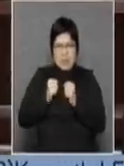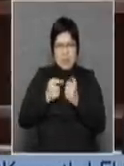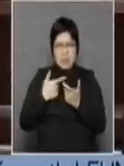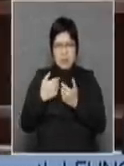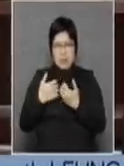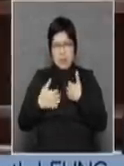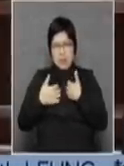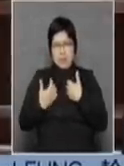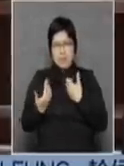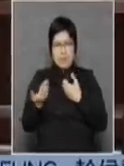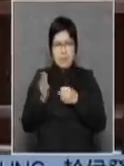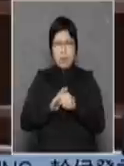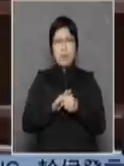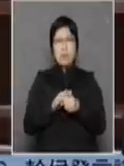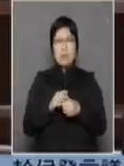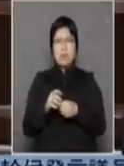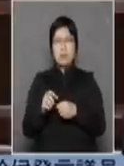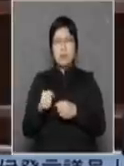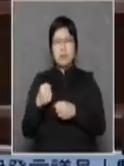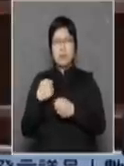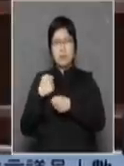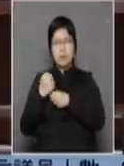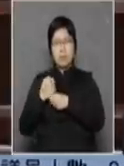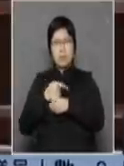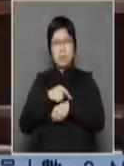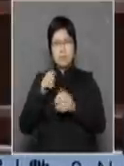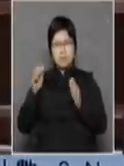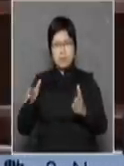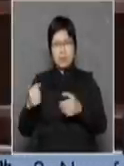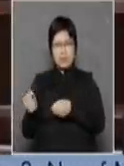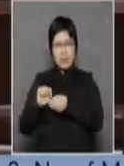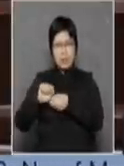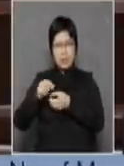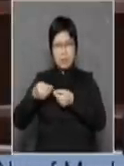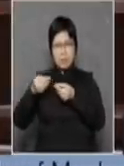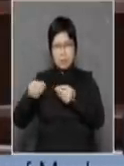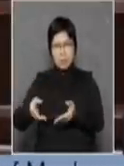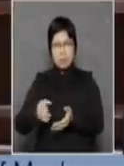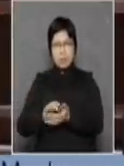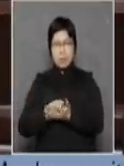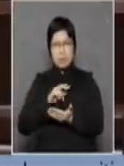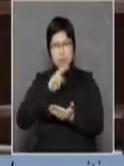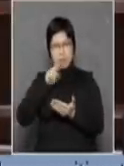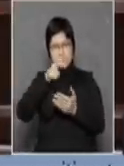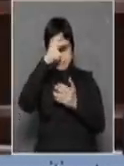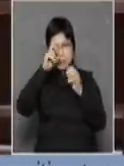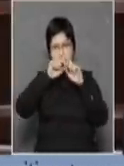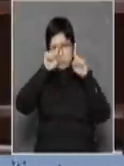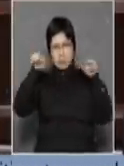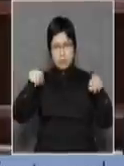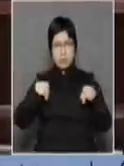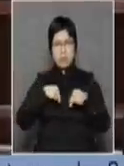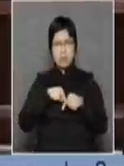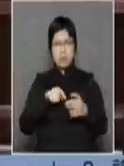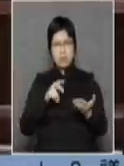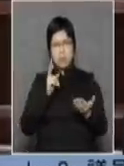咪？增加任內嘅供應量啦。但係我哋見到嘅施政報告呢，似